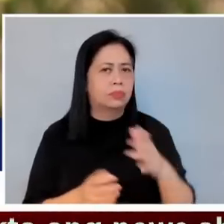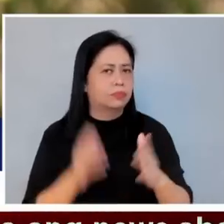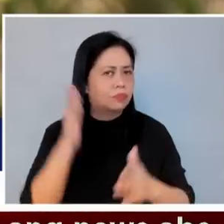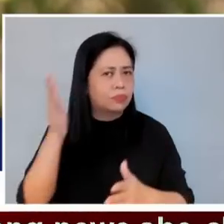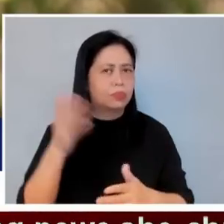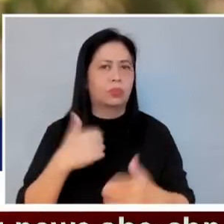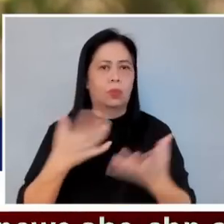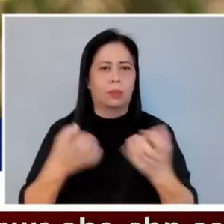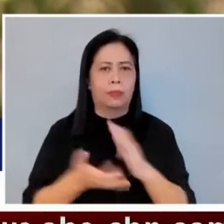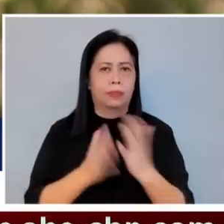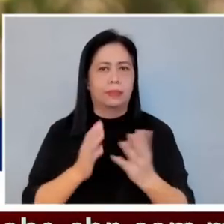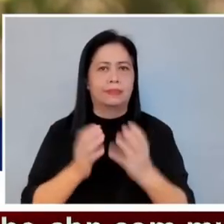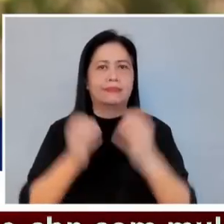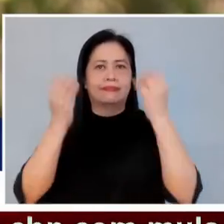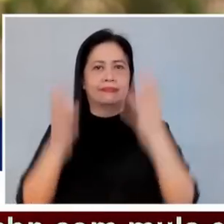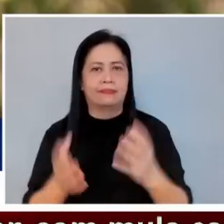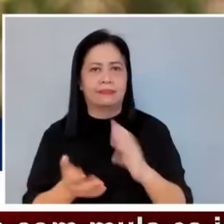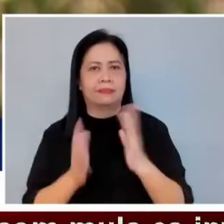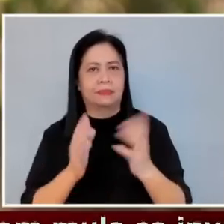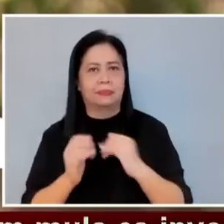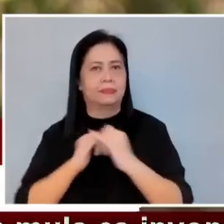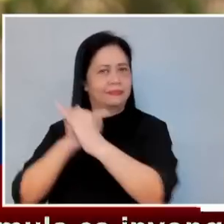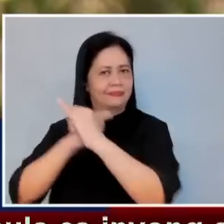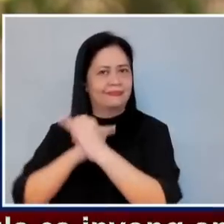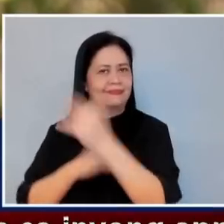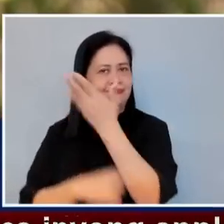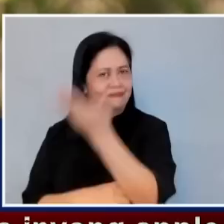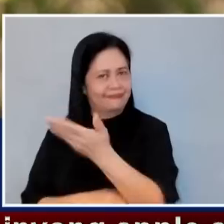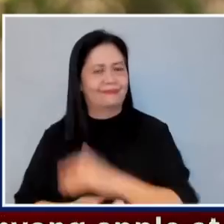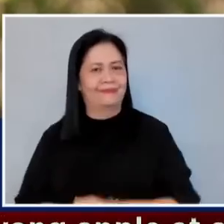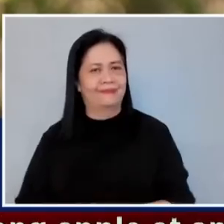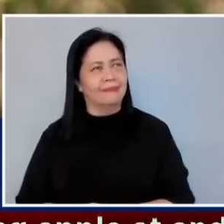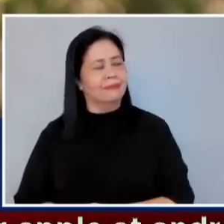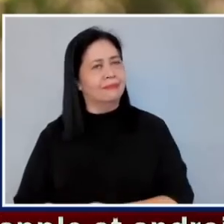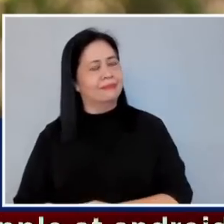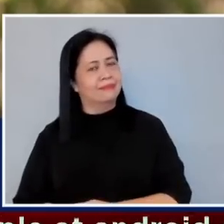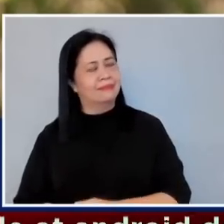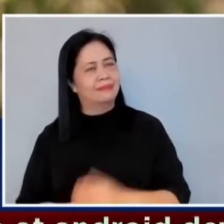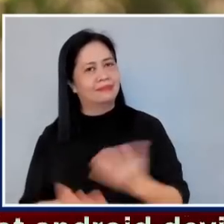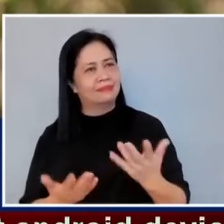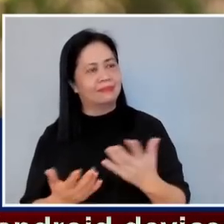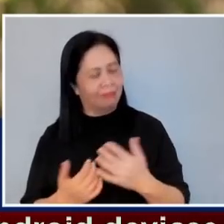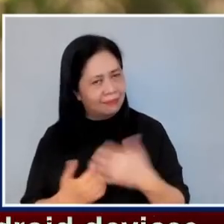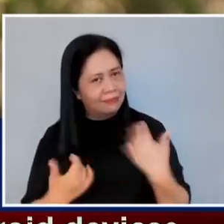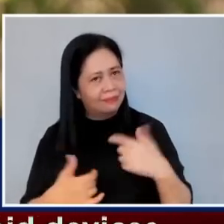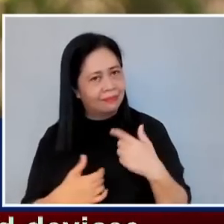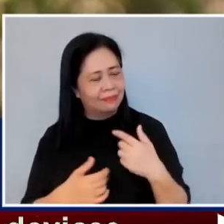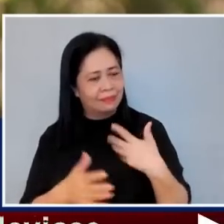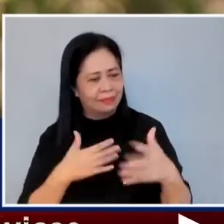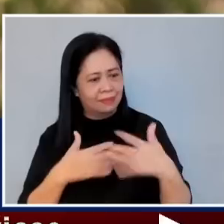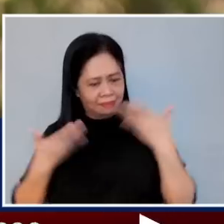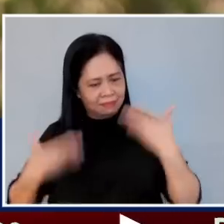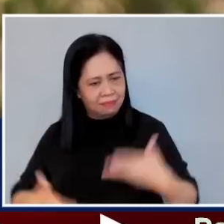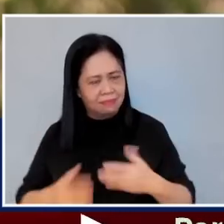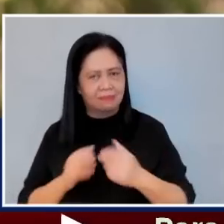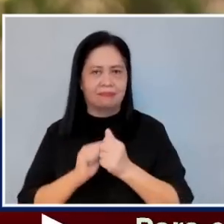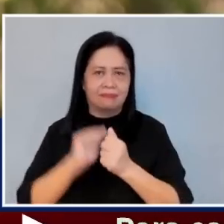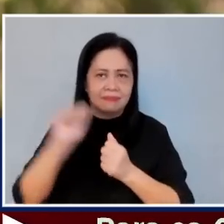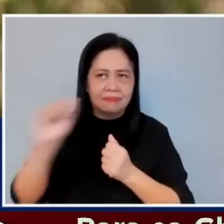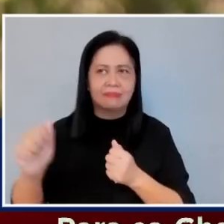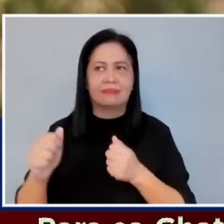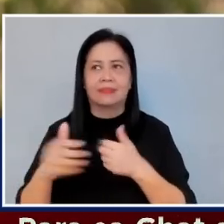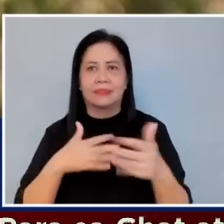Gusto ko pong maging teacher, gusto ko pong maging katulad mo, sir. Diba parang yung ganun na kahit na ganito kalayo, kahit